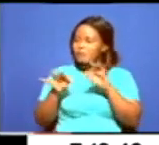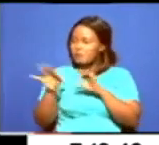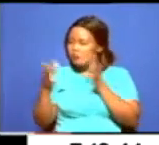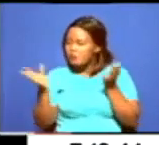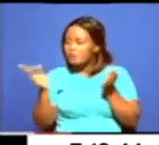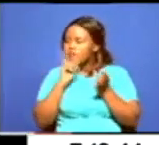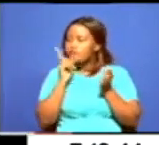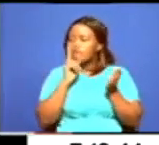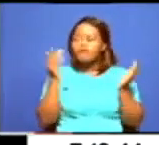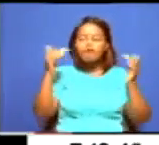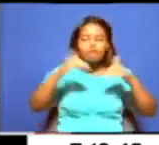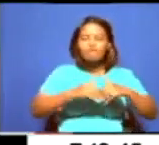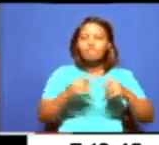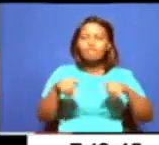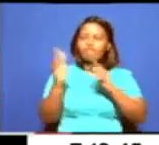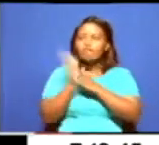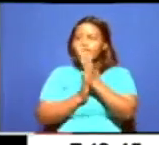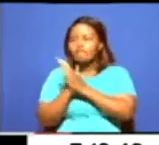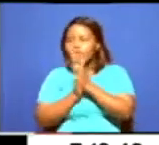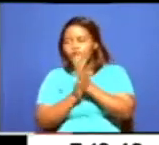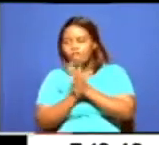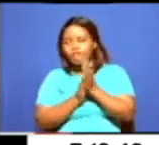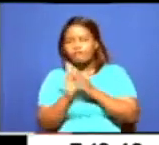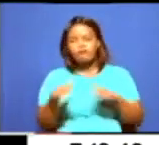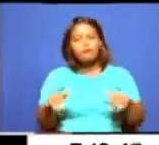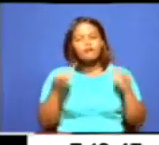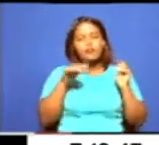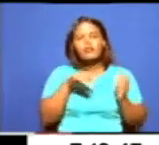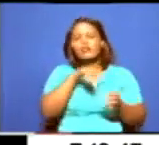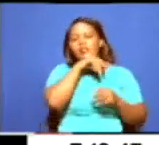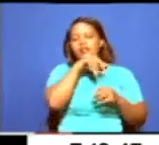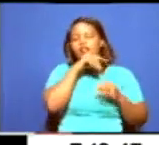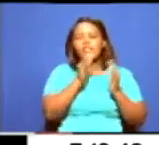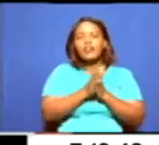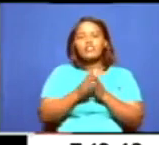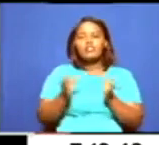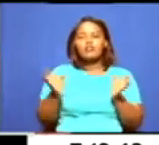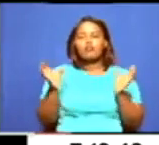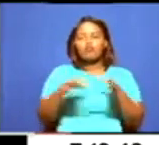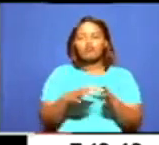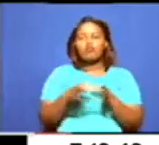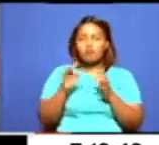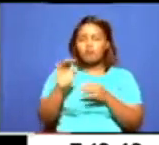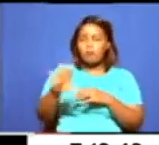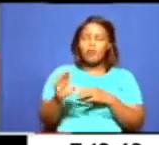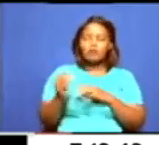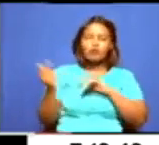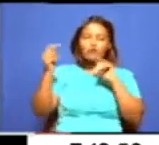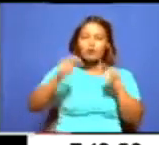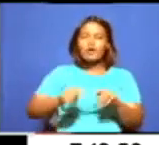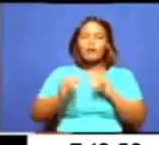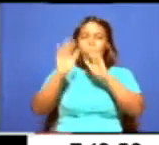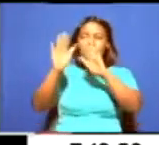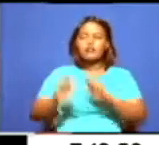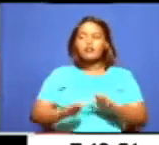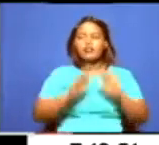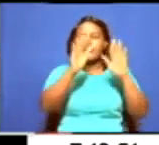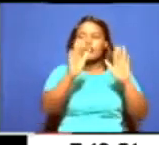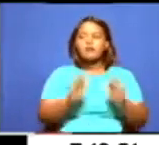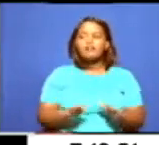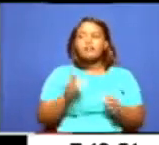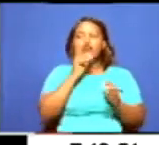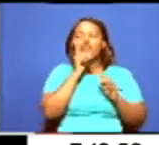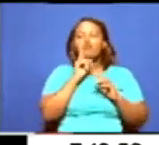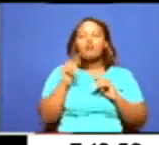kwamba wanamgojea Raila Odinga pamoja na kundi la Azimio kuja kuuza sera zao kwa wakazi wa kaunti ya Murang'a. Tutakuwa hapa hapo kesho moja kwa moja